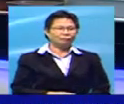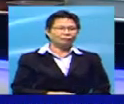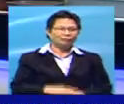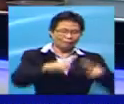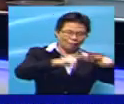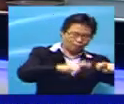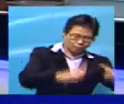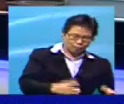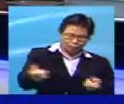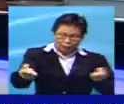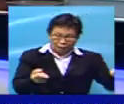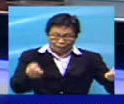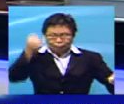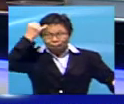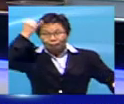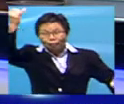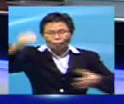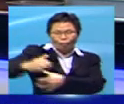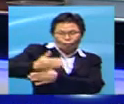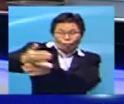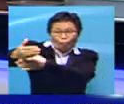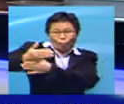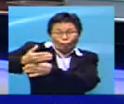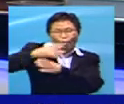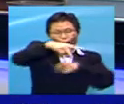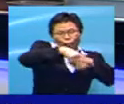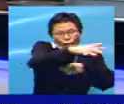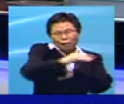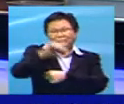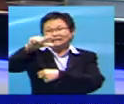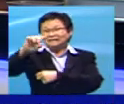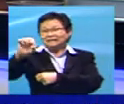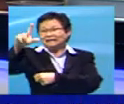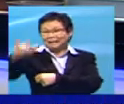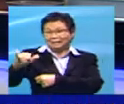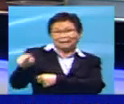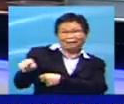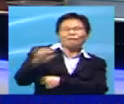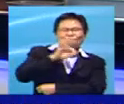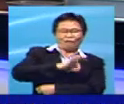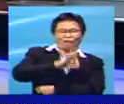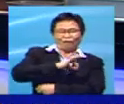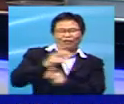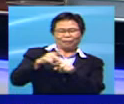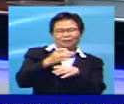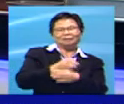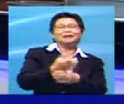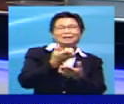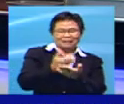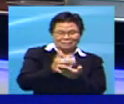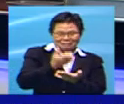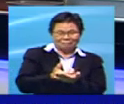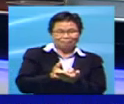Penganalisis otomotif berpendapat perkongsian strategi antara Proton dan Geely dapat memberi manfaat kepada ekosistem